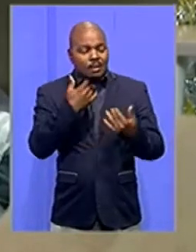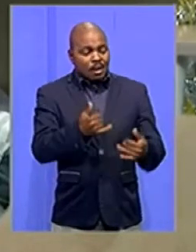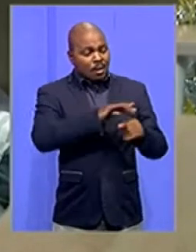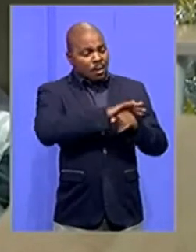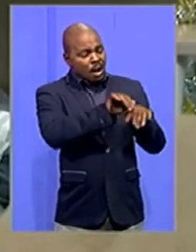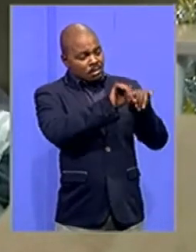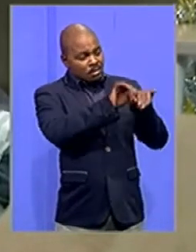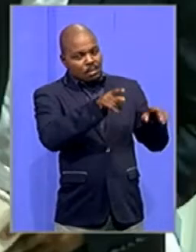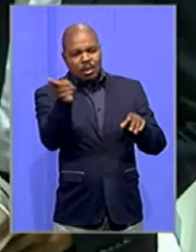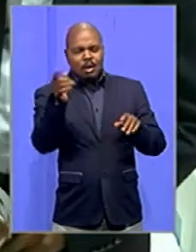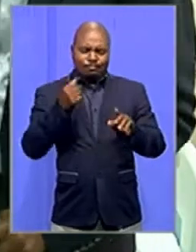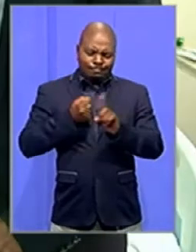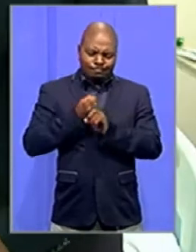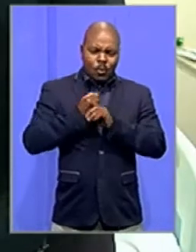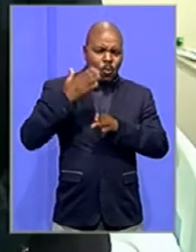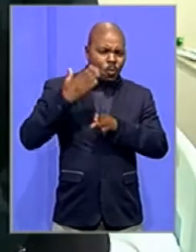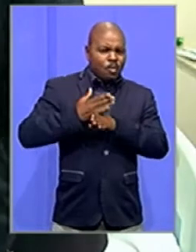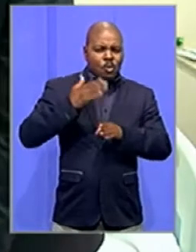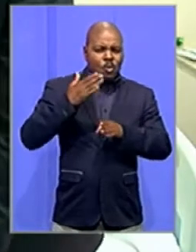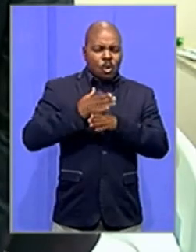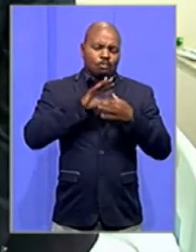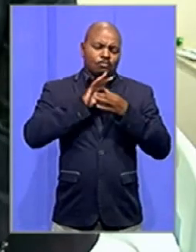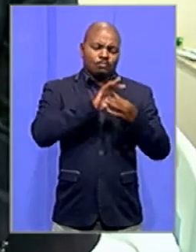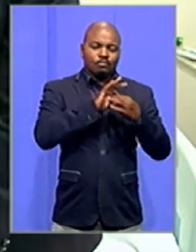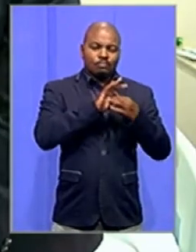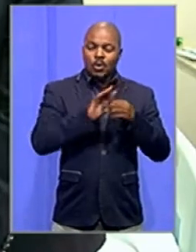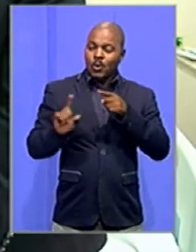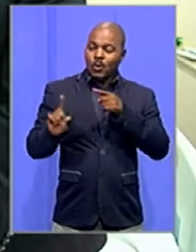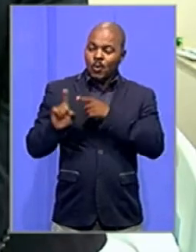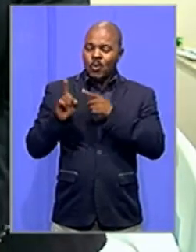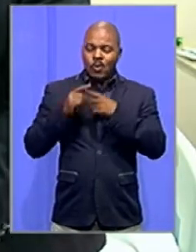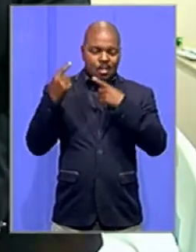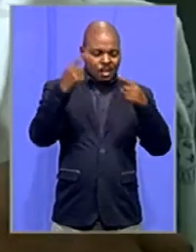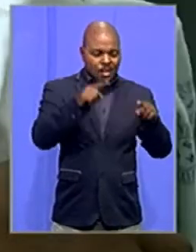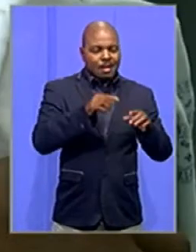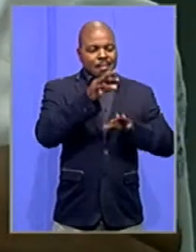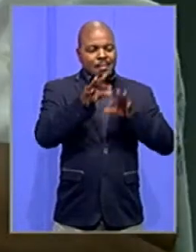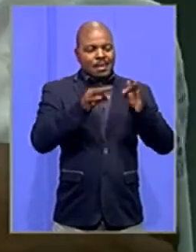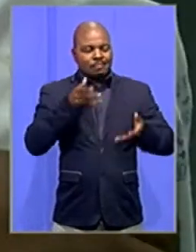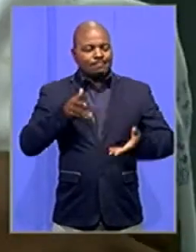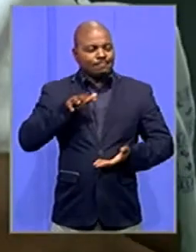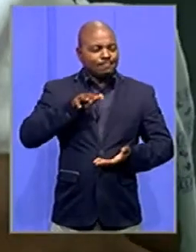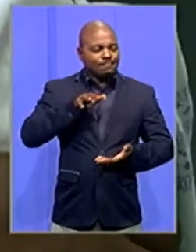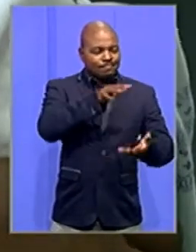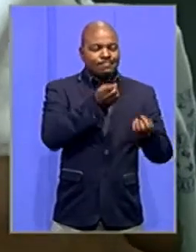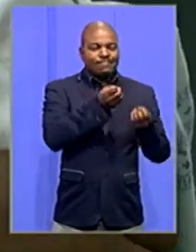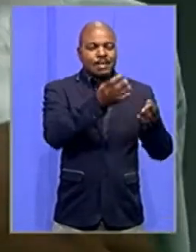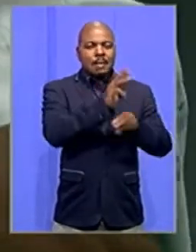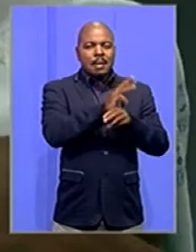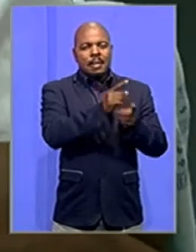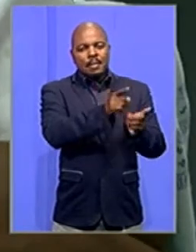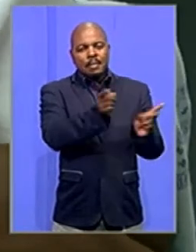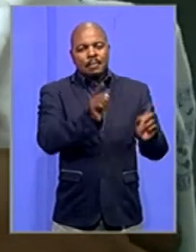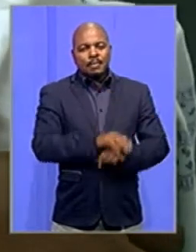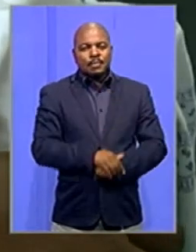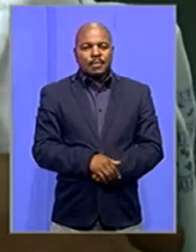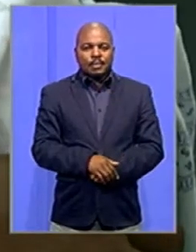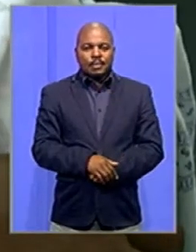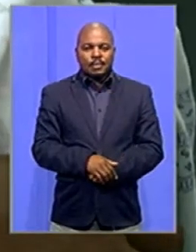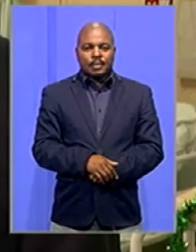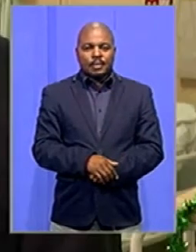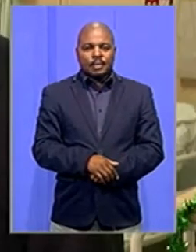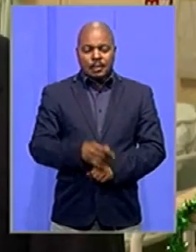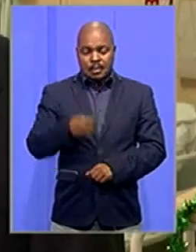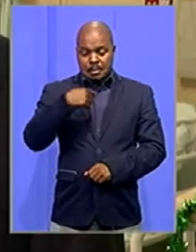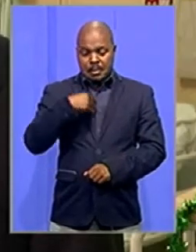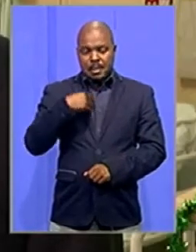sa COVID-19. Le tona le tlile le kakasitse dimpho ho tloabela bomma masea. Na ke le mokhutamaga